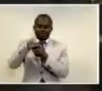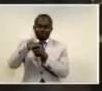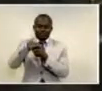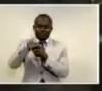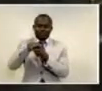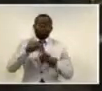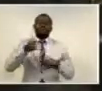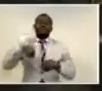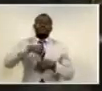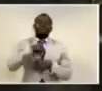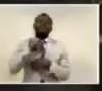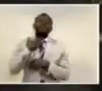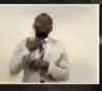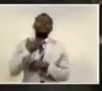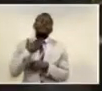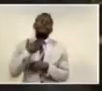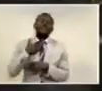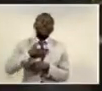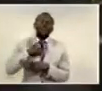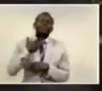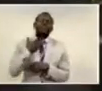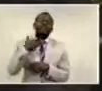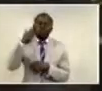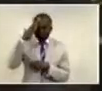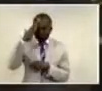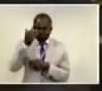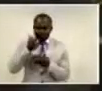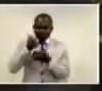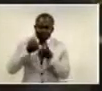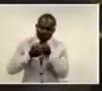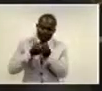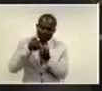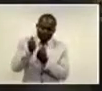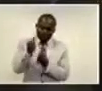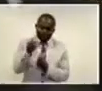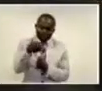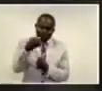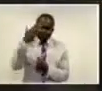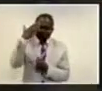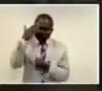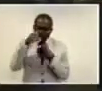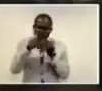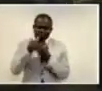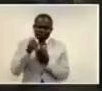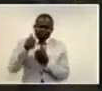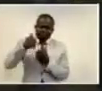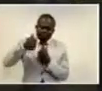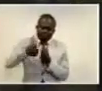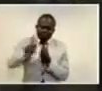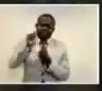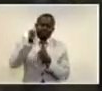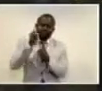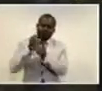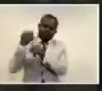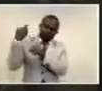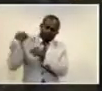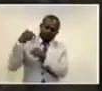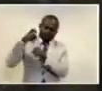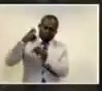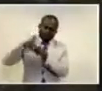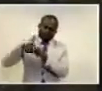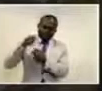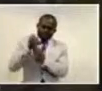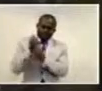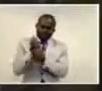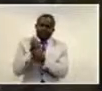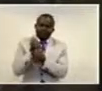rero ndashaka kumenya ufasha n'izo za koperative kugira ngo noneho zuzuze ibyo zigomba kuba zikora